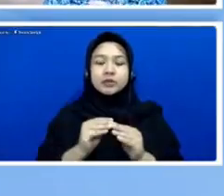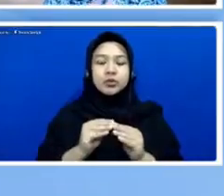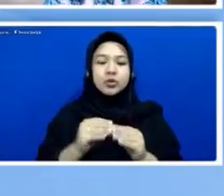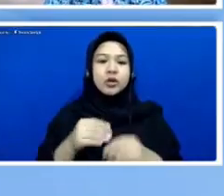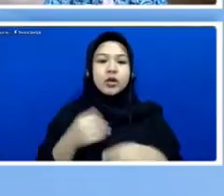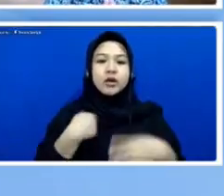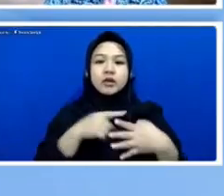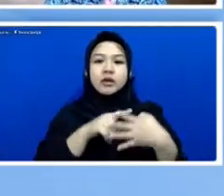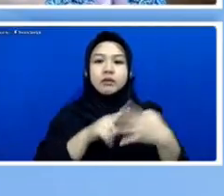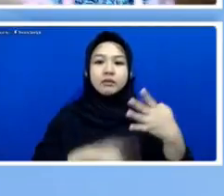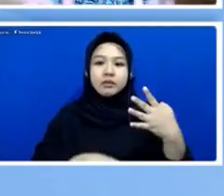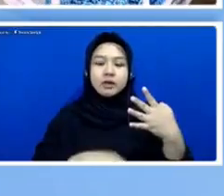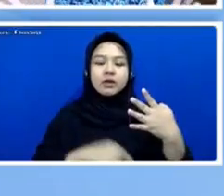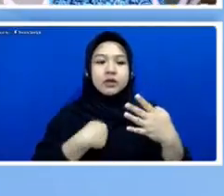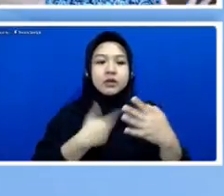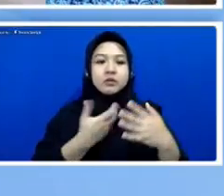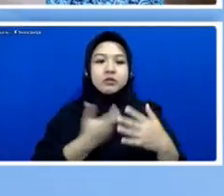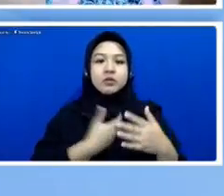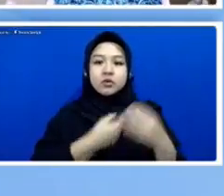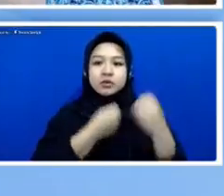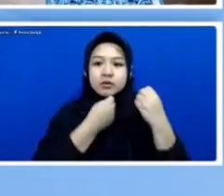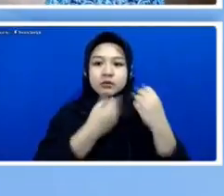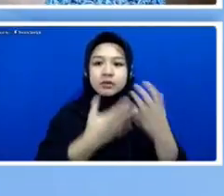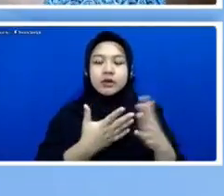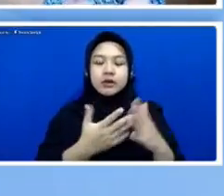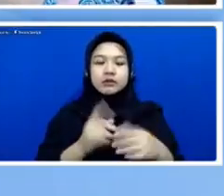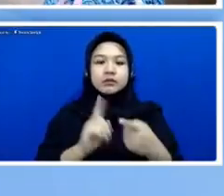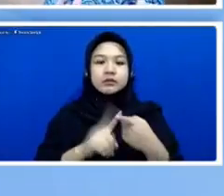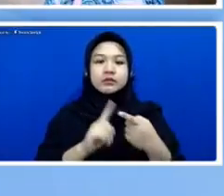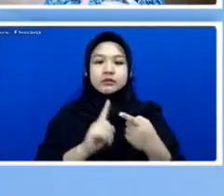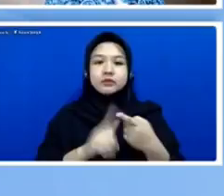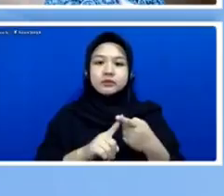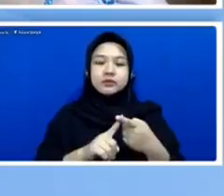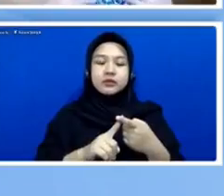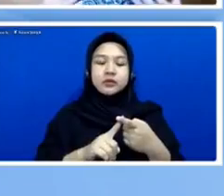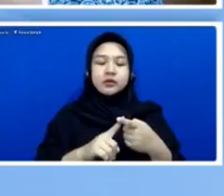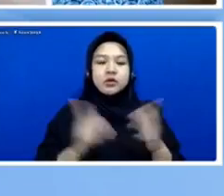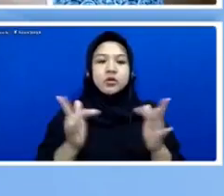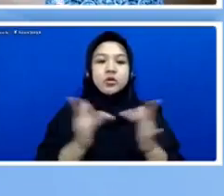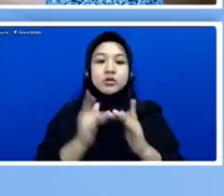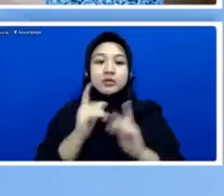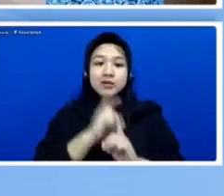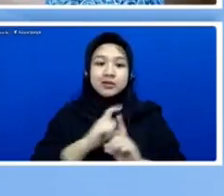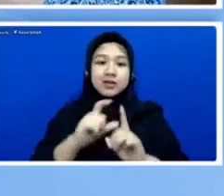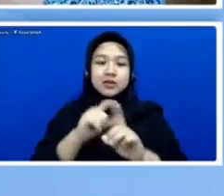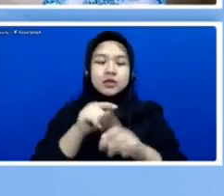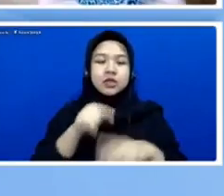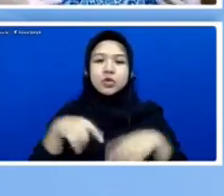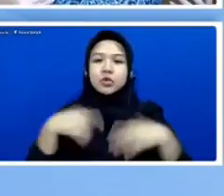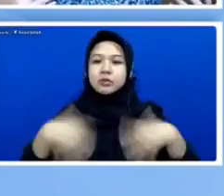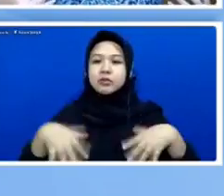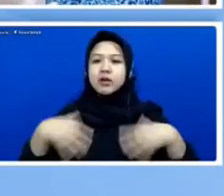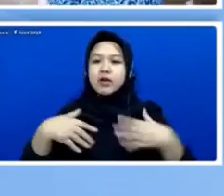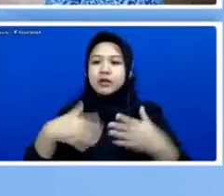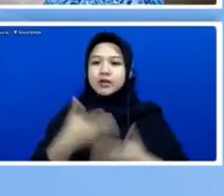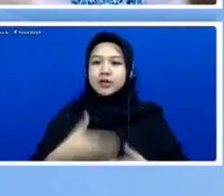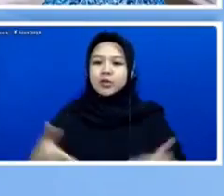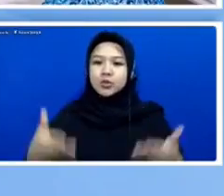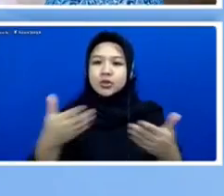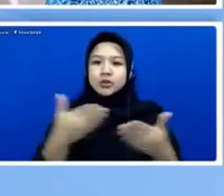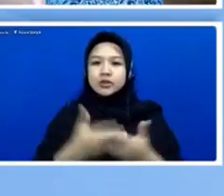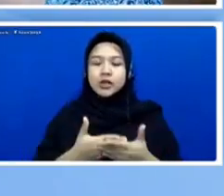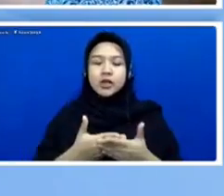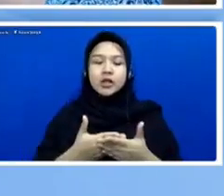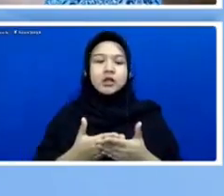4 poin yang saya ingin tekankan secara sangat singkat. Pertama adalah contact tracing itu adalah sebuah praktek sosial yang kita lakukan